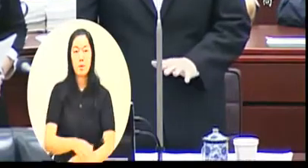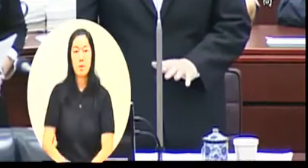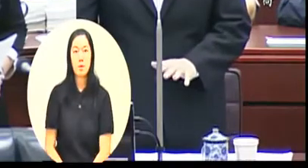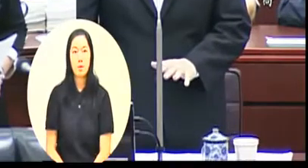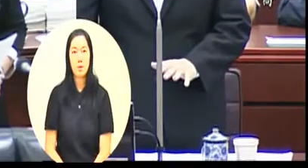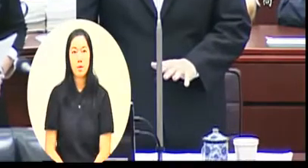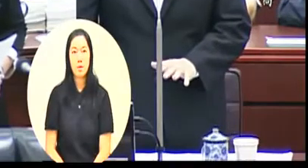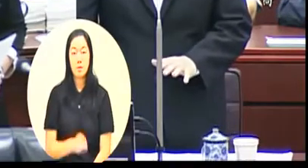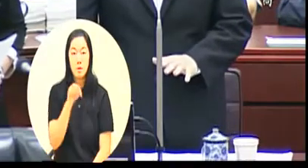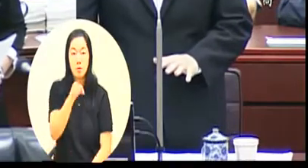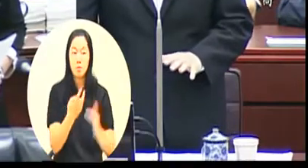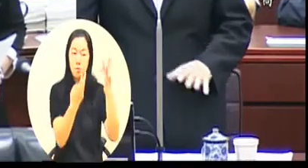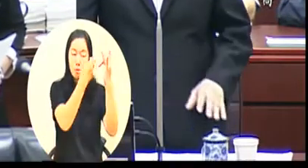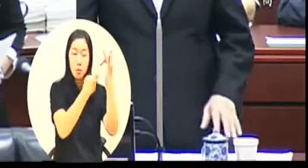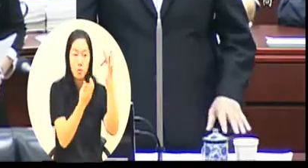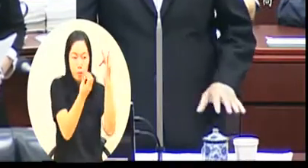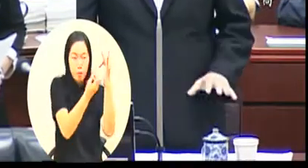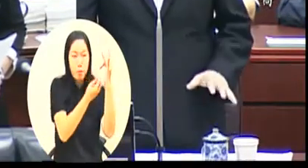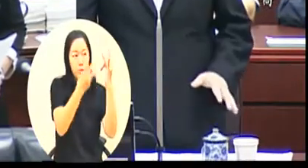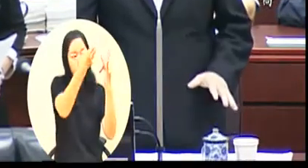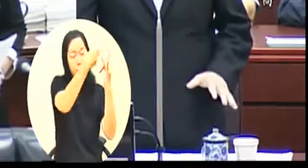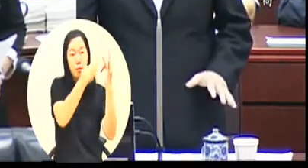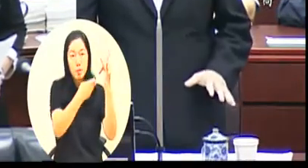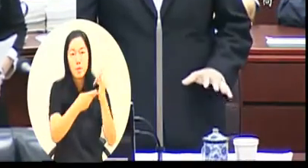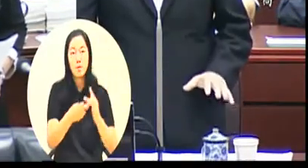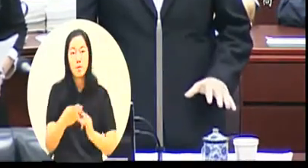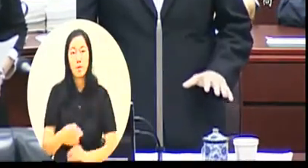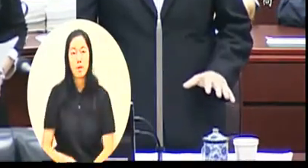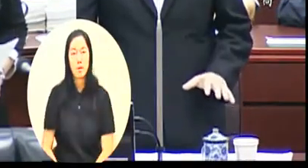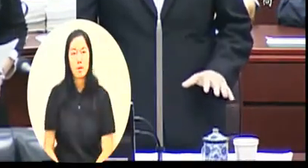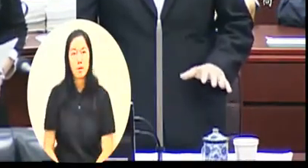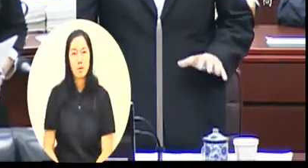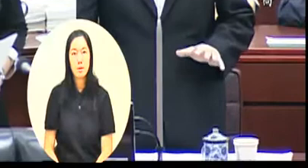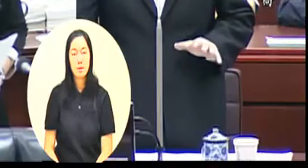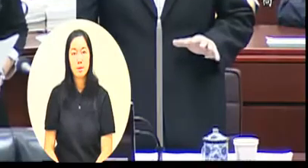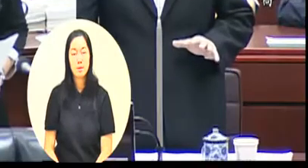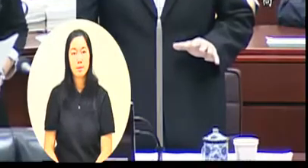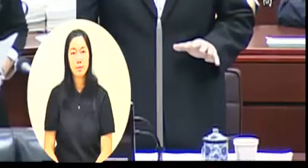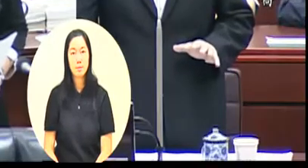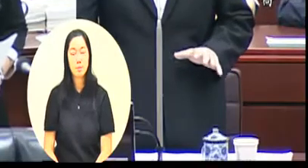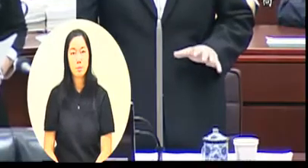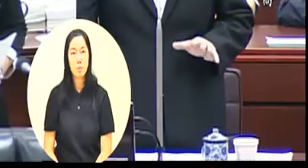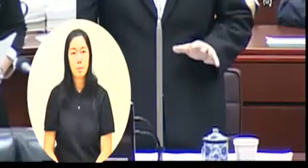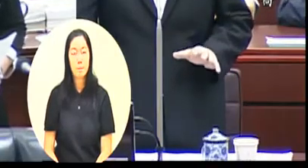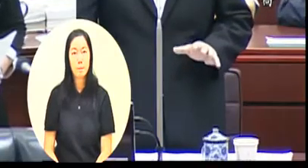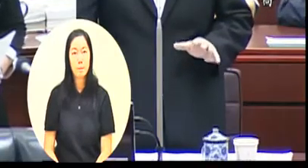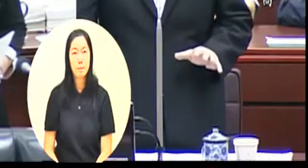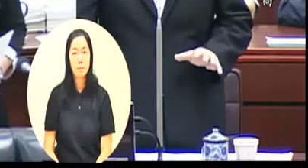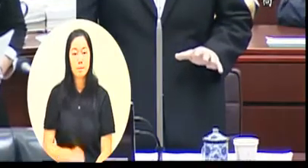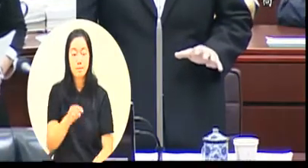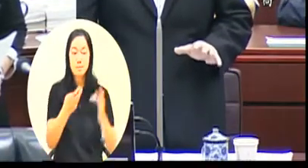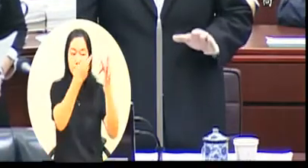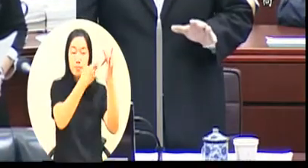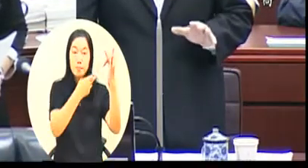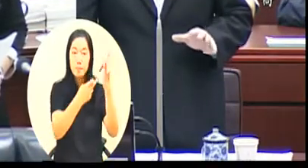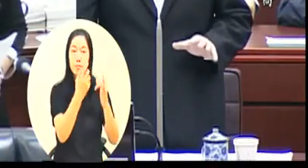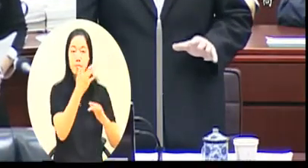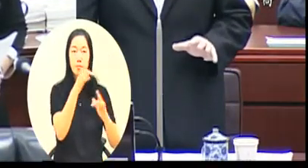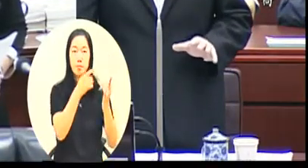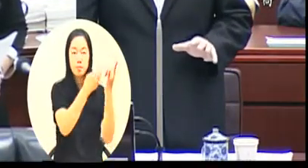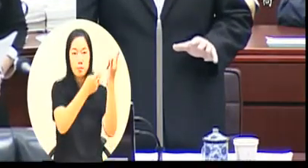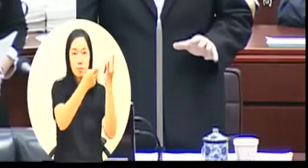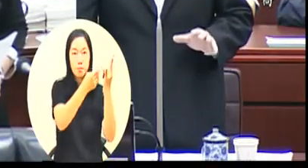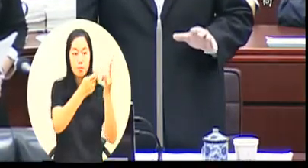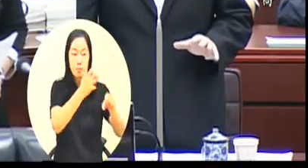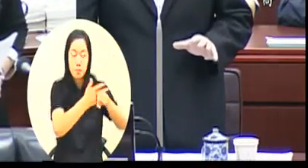进行弱剪的部分。但是进行弱剪的部分，这些弱剪在修剪树木的这些技